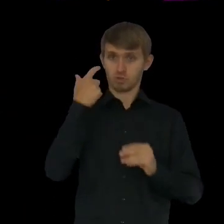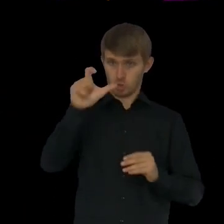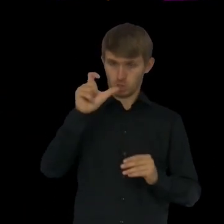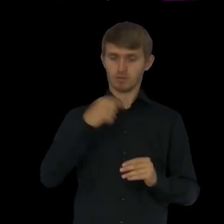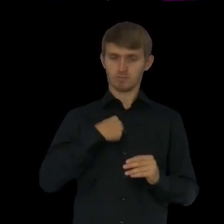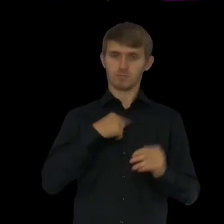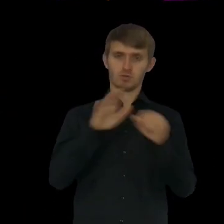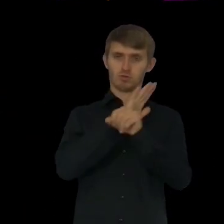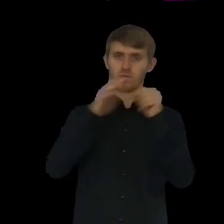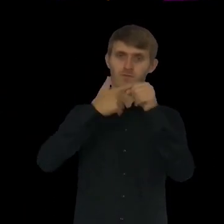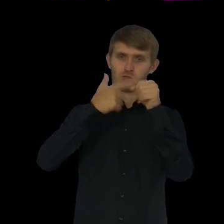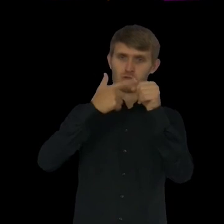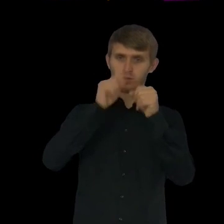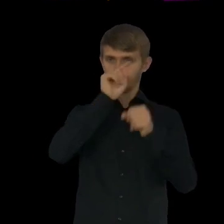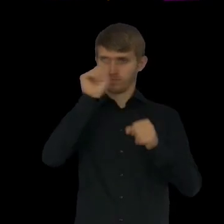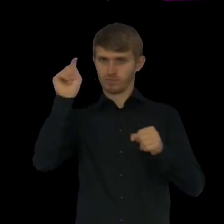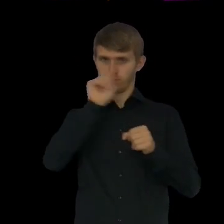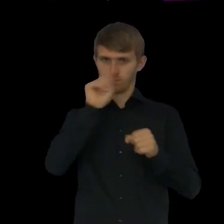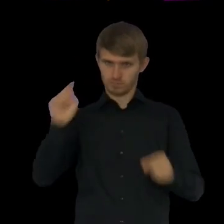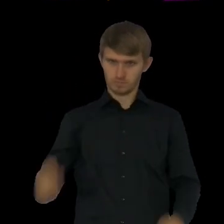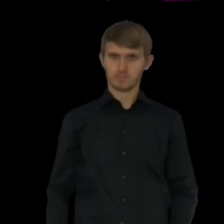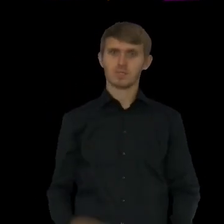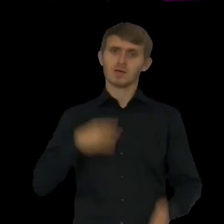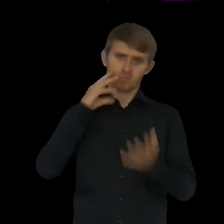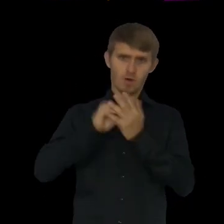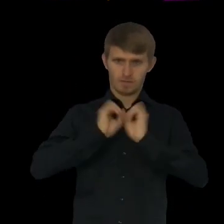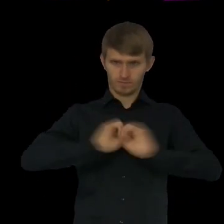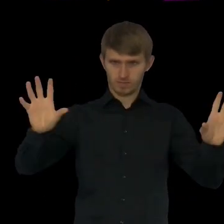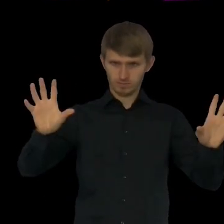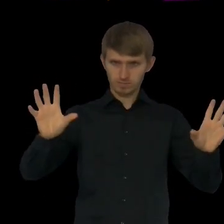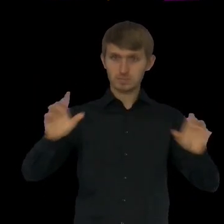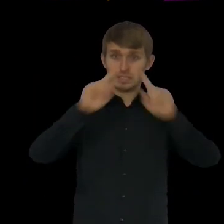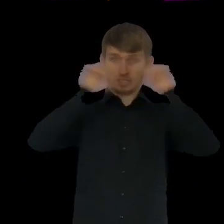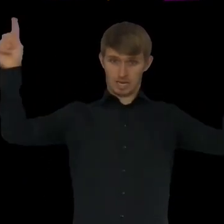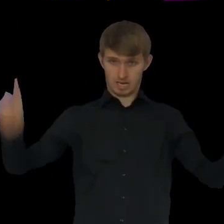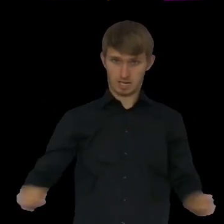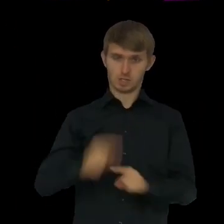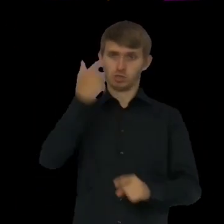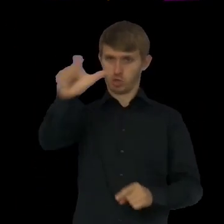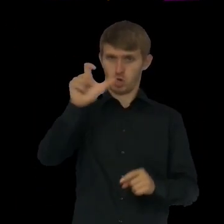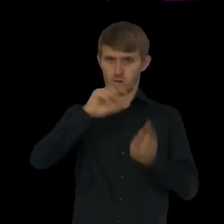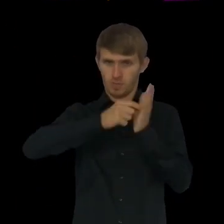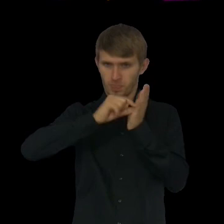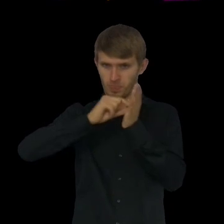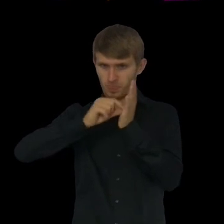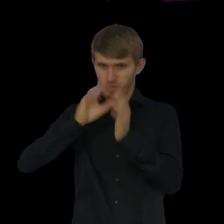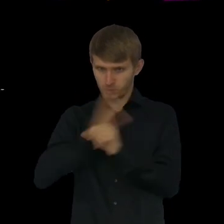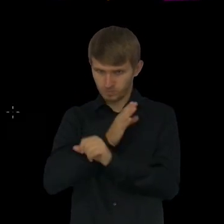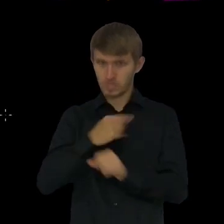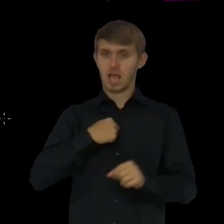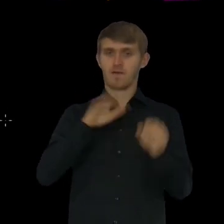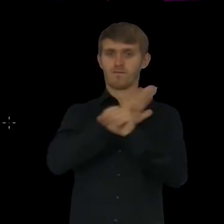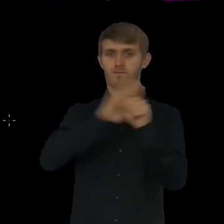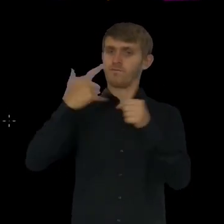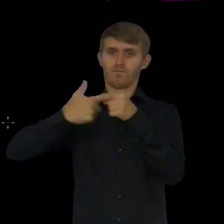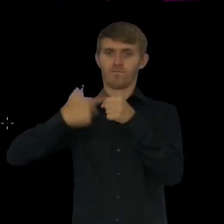20 spośród 100 kwadracików powtórzę dla jasności duży kwadrat został podzielony